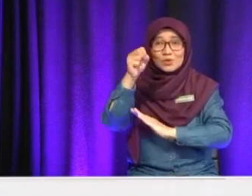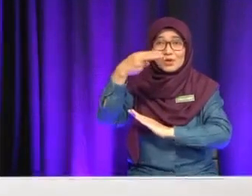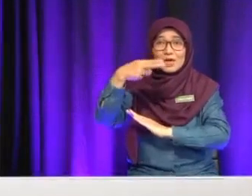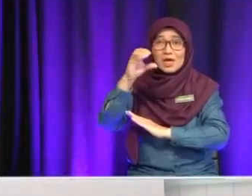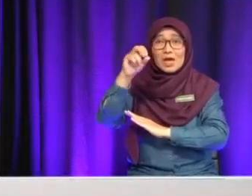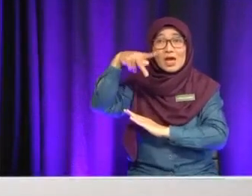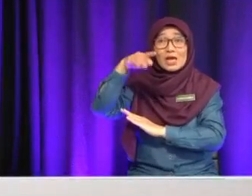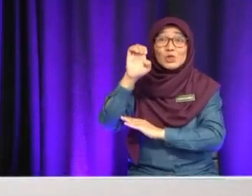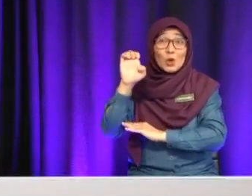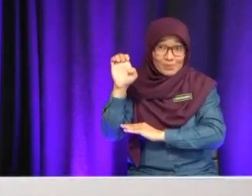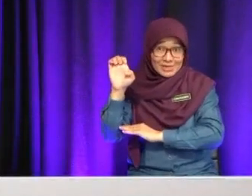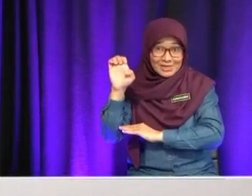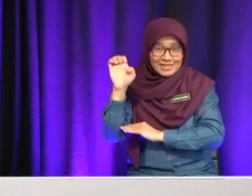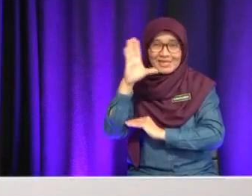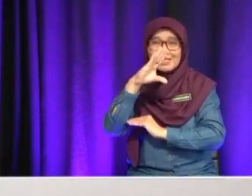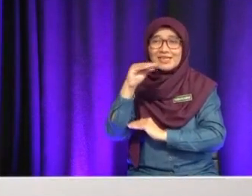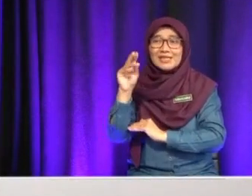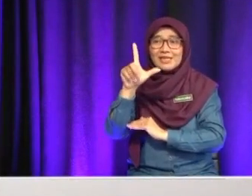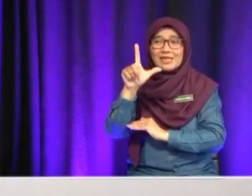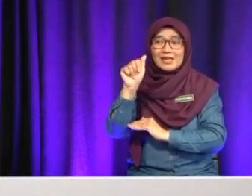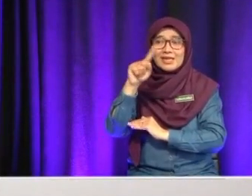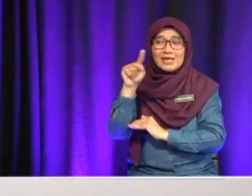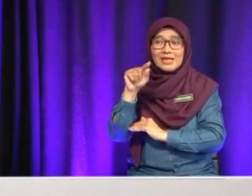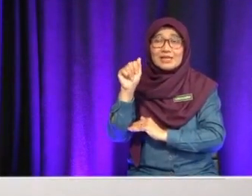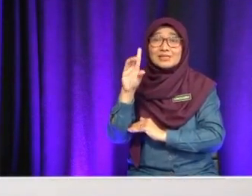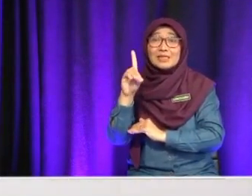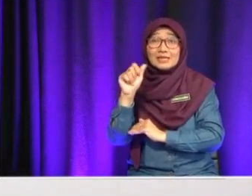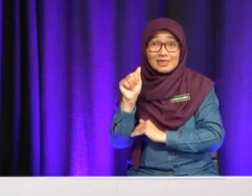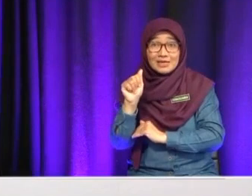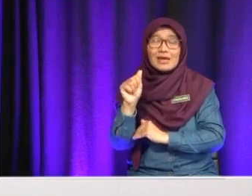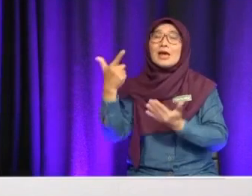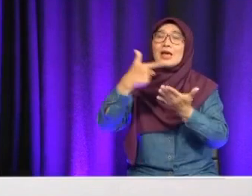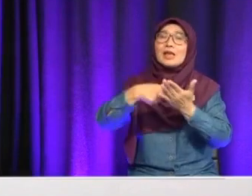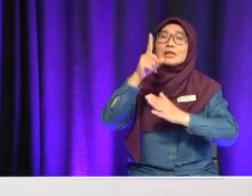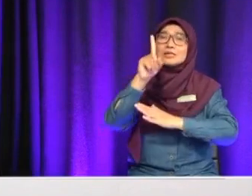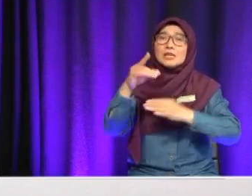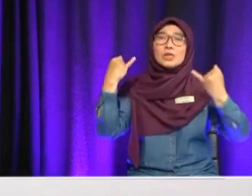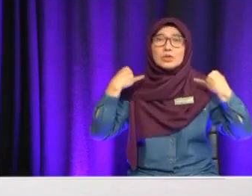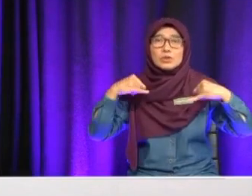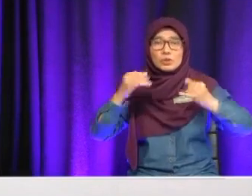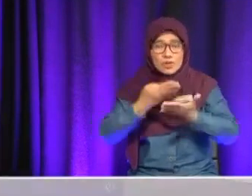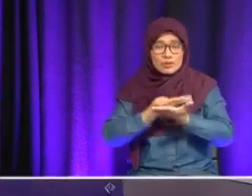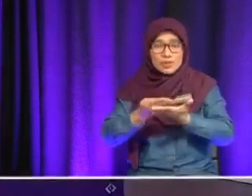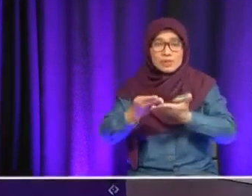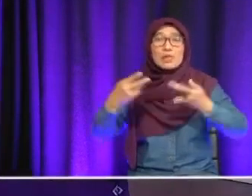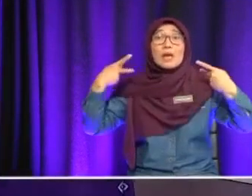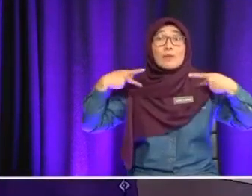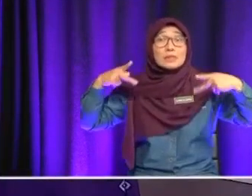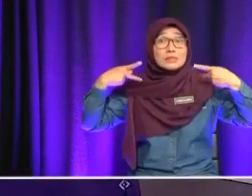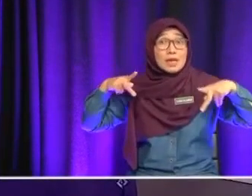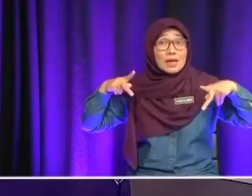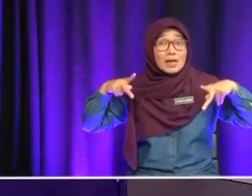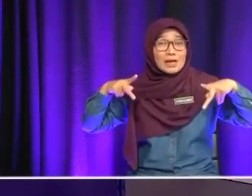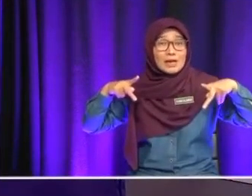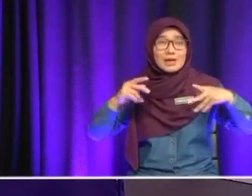lagi. Bagus. Sebenarnya bila kita cerita tentang skop jual beli ni, dia sekarang dia dah meluas dah. Kalau dulu kita jual